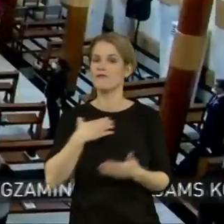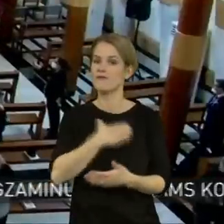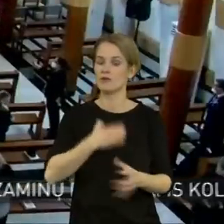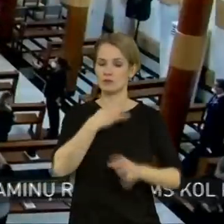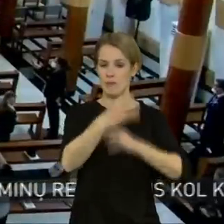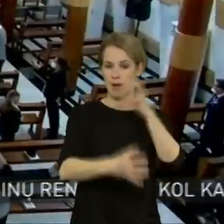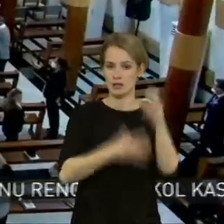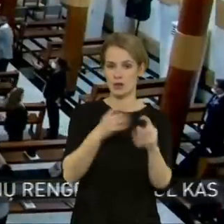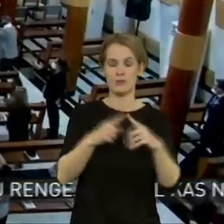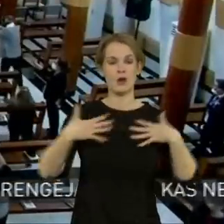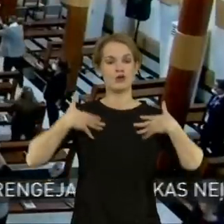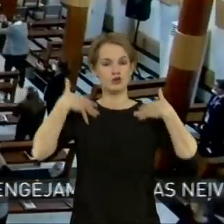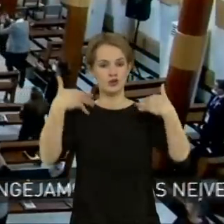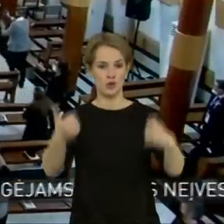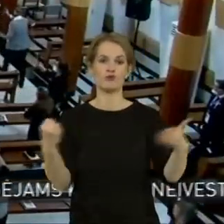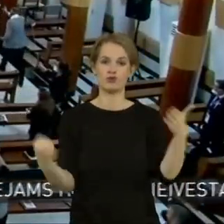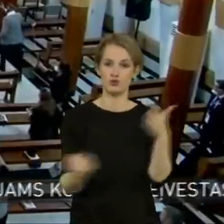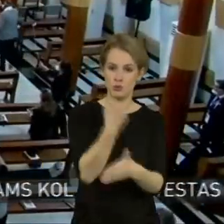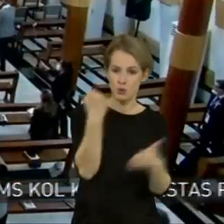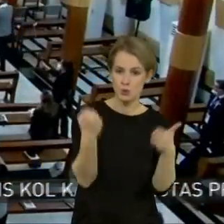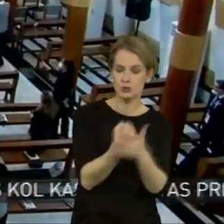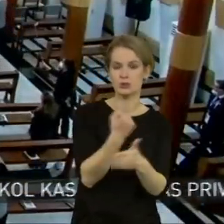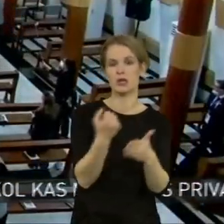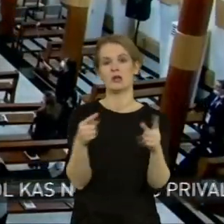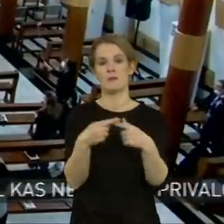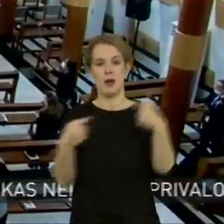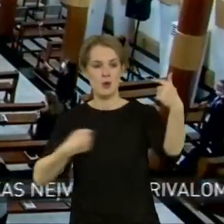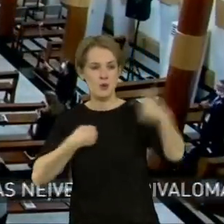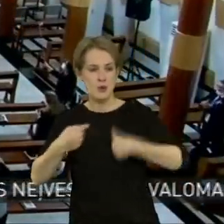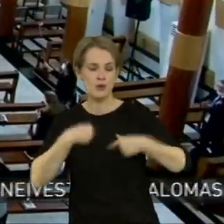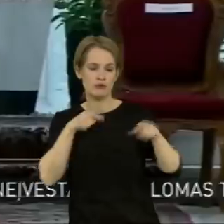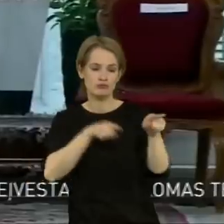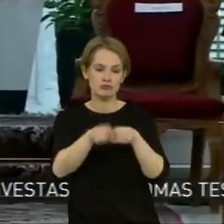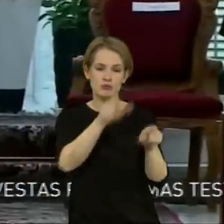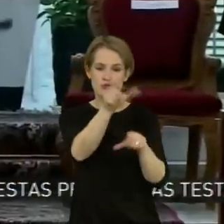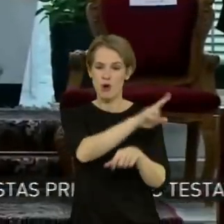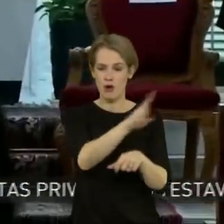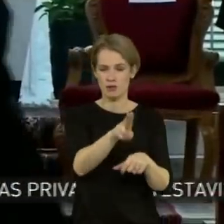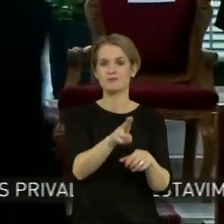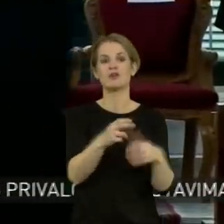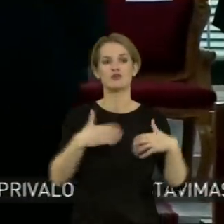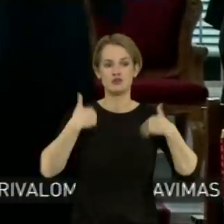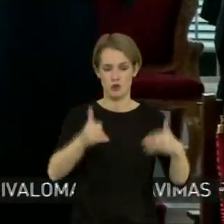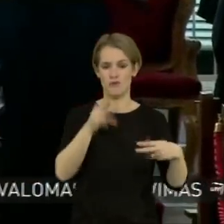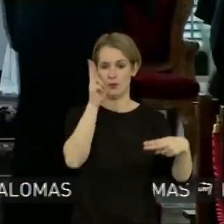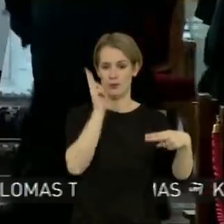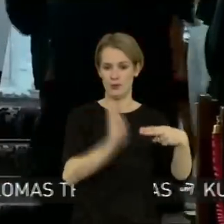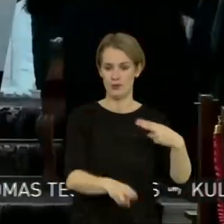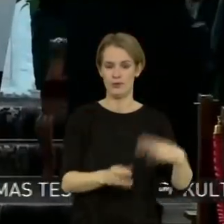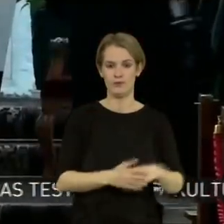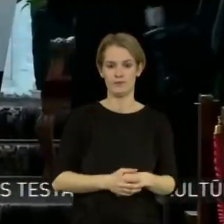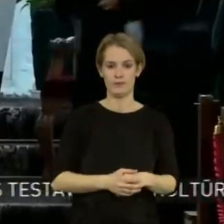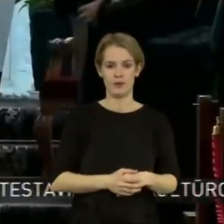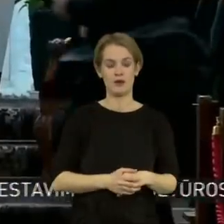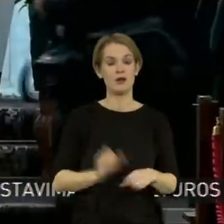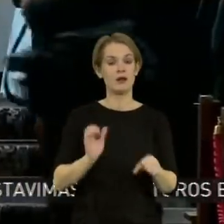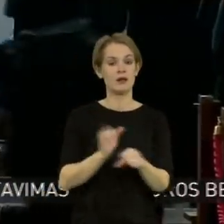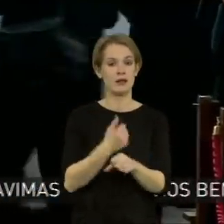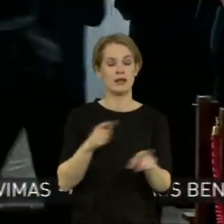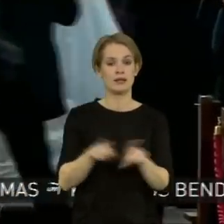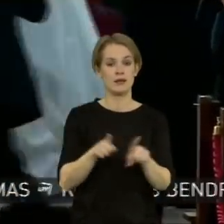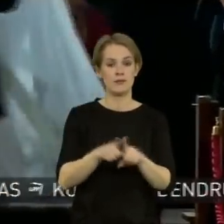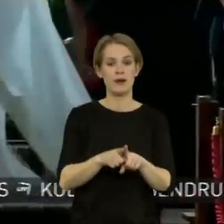ir ekstremizmą. Popiežius siekia mėgsti tarp religinį dialogą su musulmonais ir solidarizuoti su mažėjančia Irako